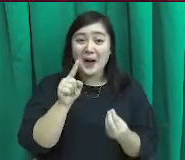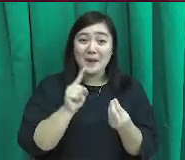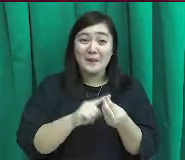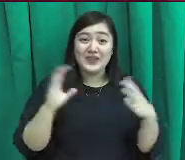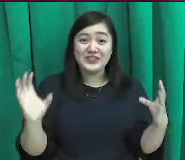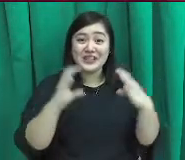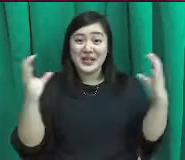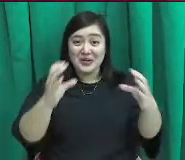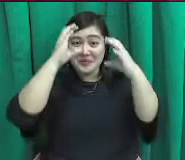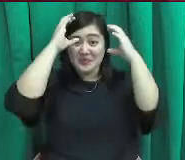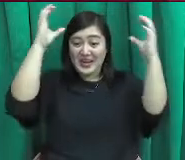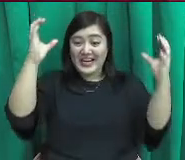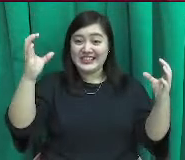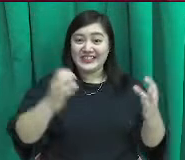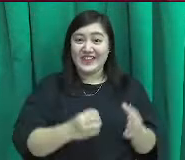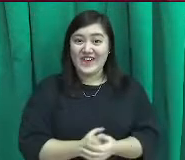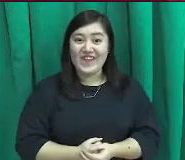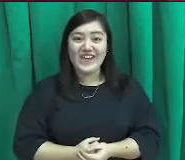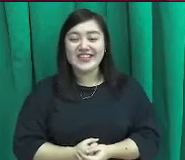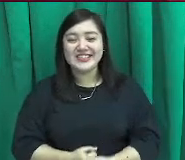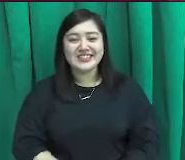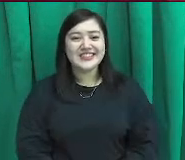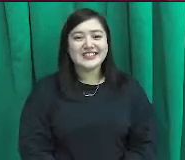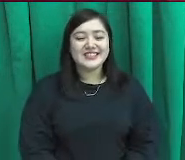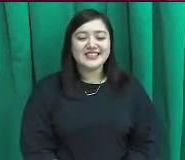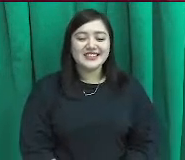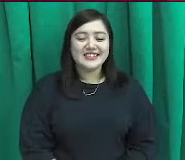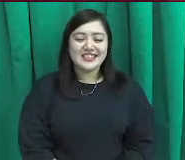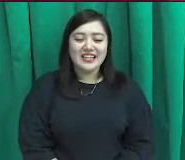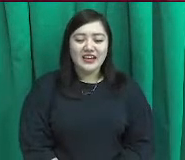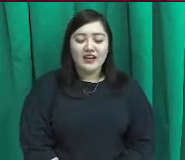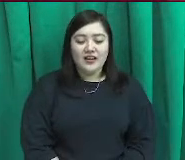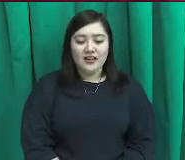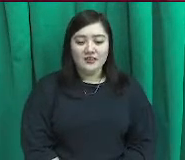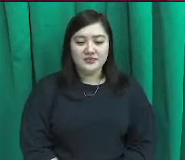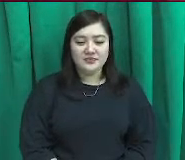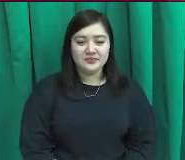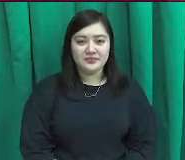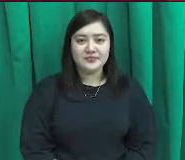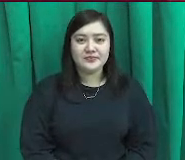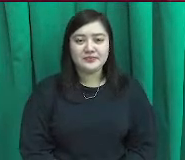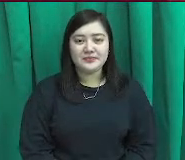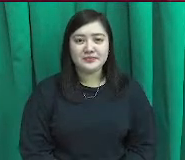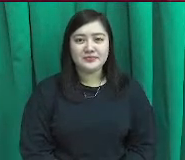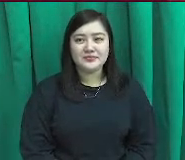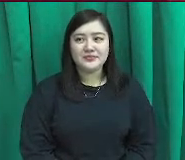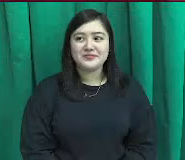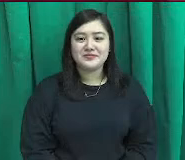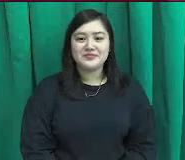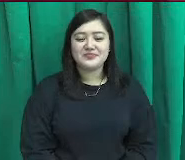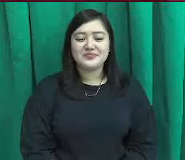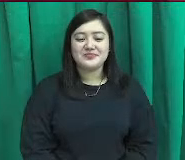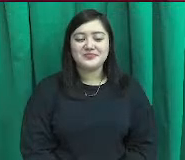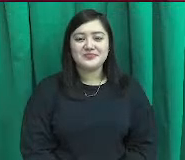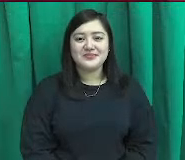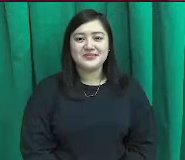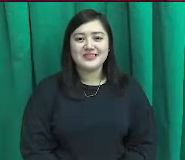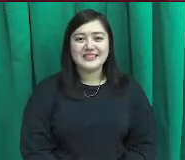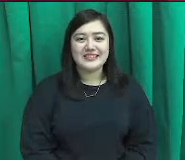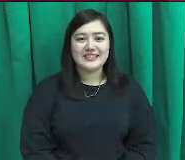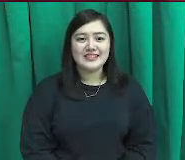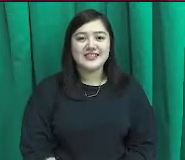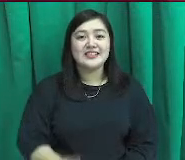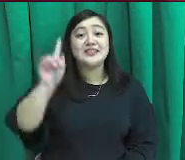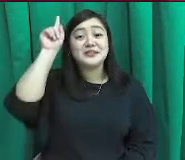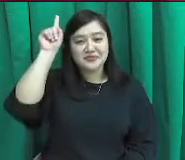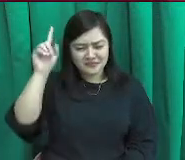pinaplano para mayroong magandang resulta. Yeah, yeah, yeah, yeah. All right. Wag ang ura-urada. Oh, yeah, yeah. Wag ura-urada. Planuhin